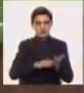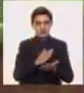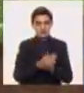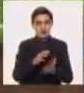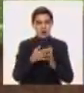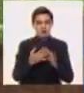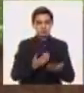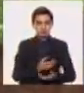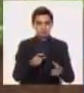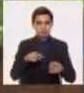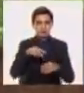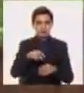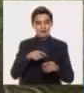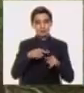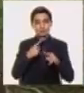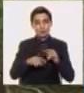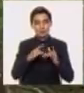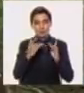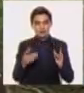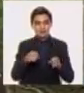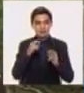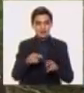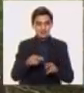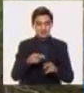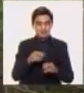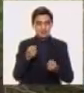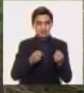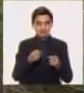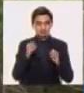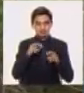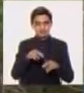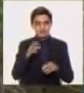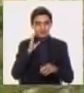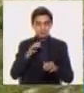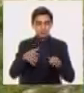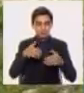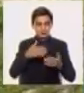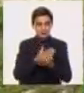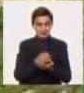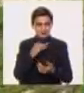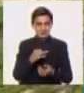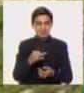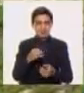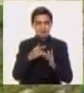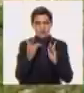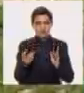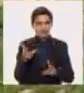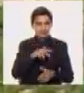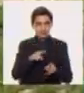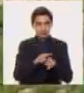жүр. Енді бір көпірге ауыр техника жетіп, арықтағы тастарды қазуда. Тұрғындар жағы 3 көпірдің бір мезетте құлағанын